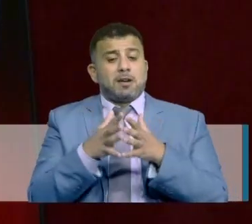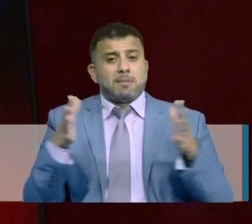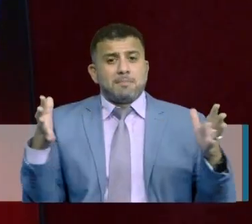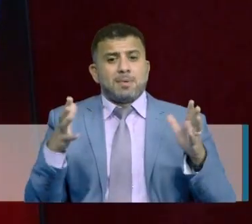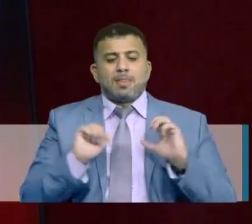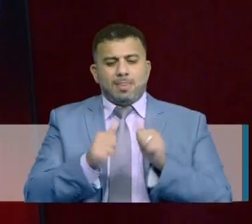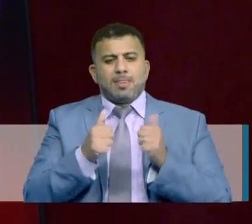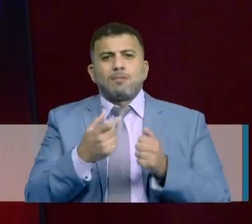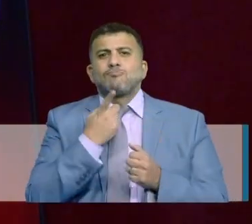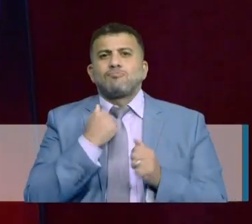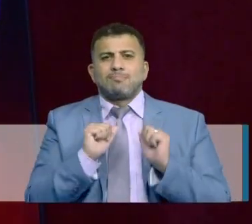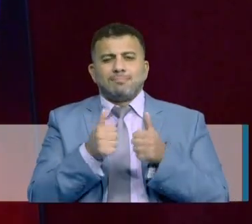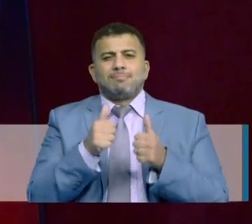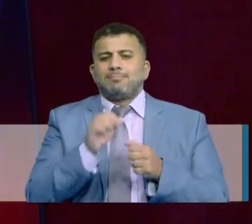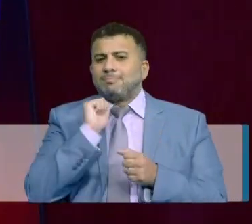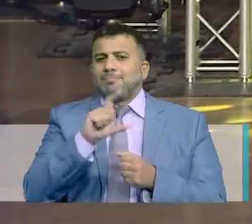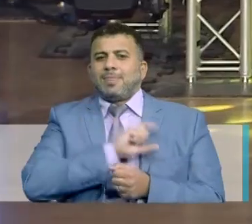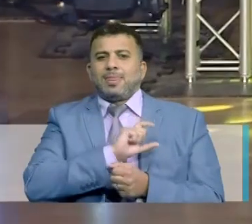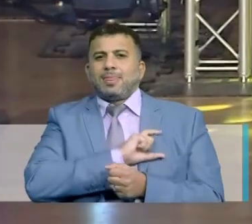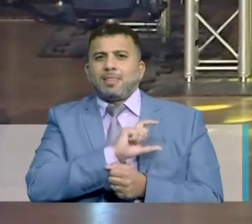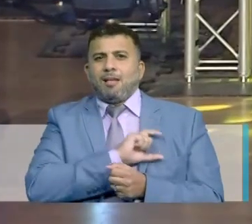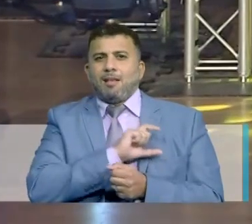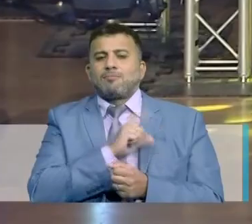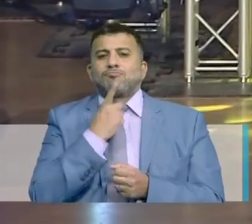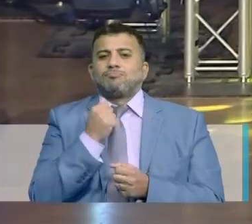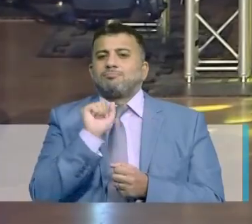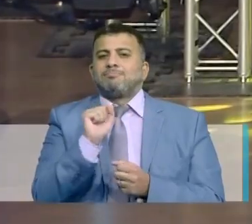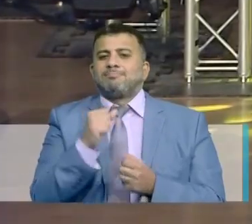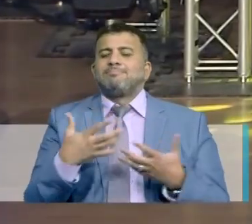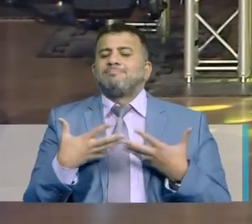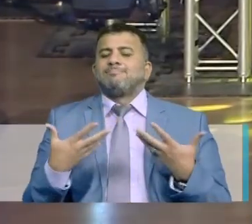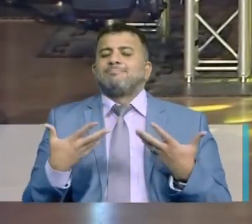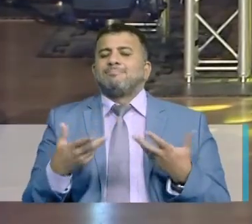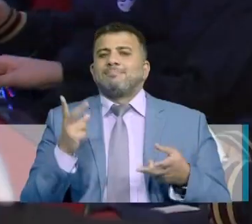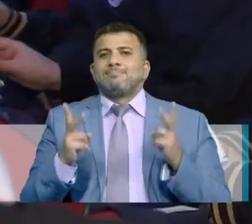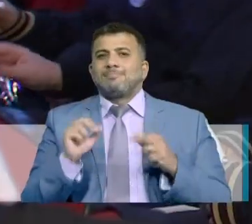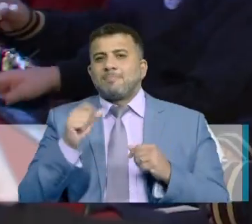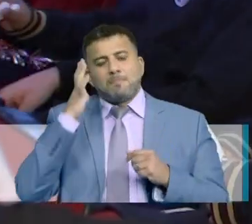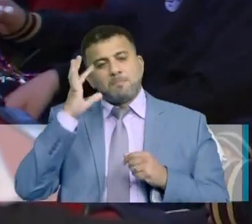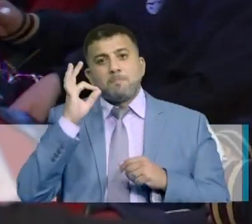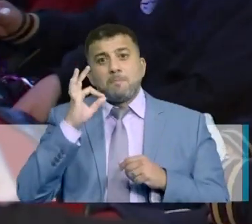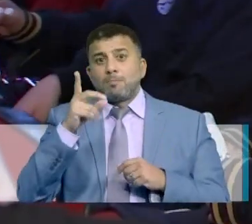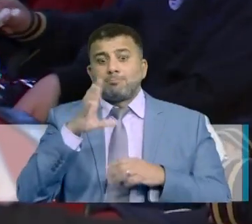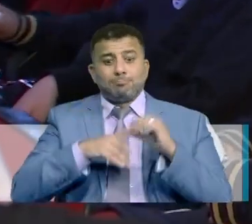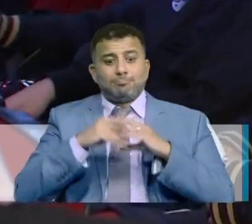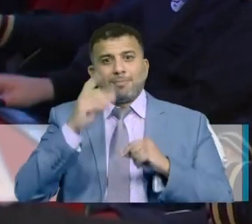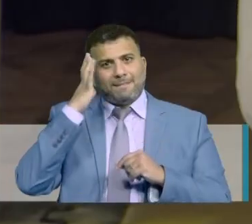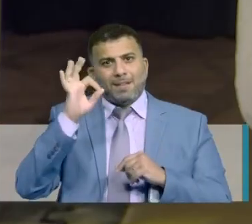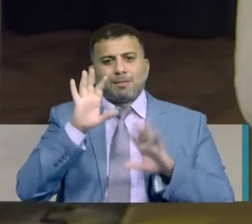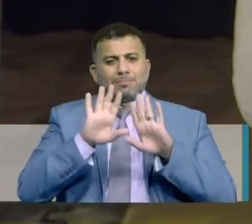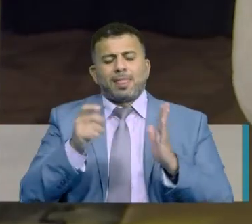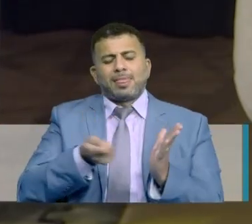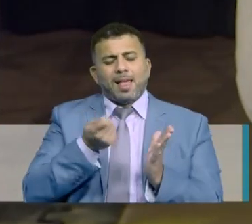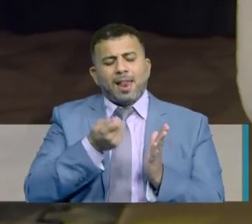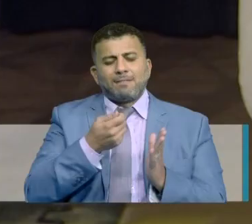على المشاركة فيه من قبل الطلبة، فهو فسحة رحبة للاحتفاء بمواهبهم ومهاراتهم في